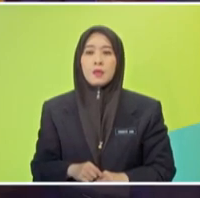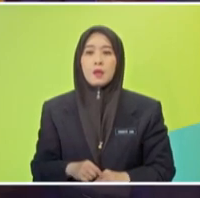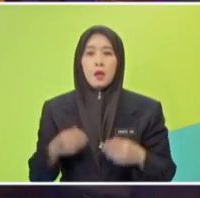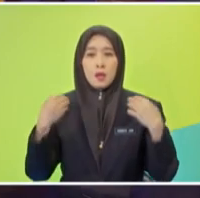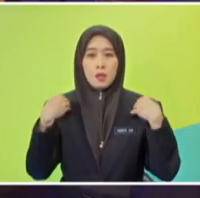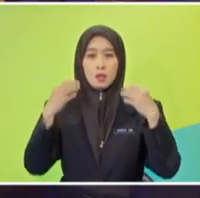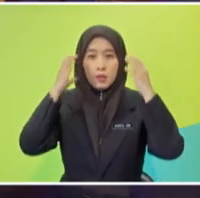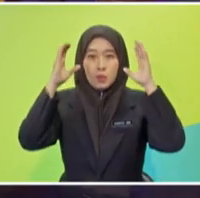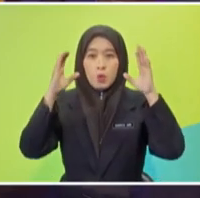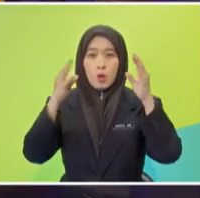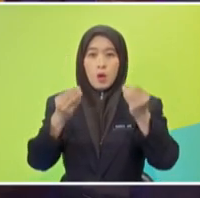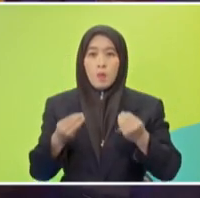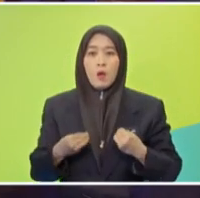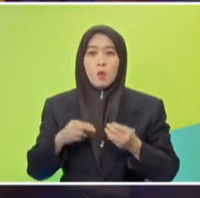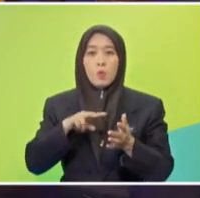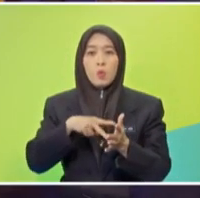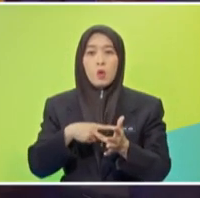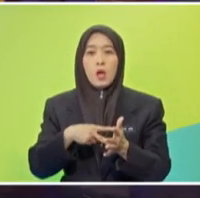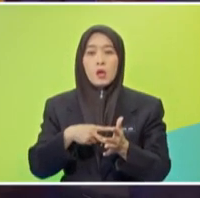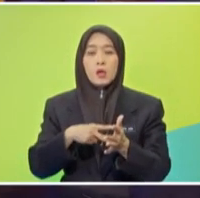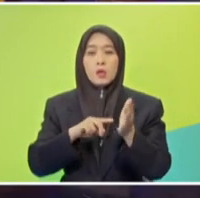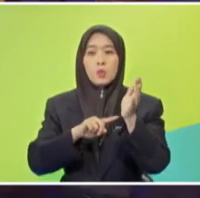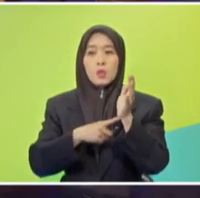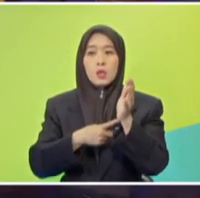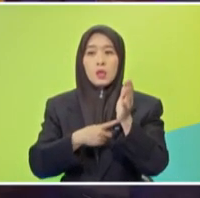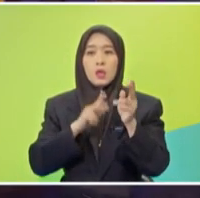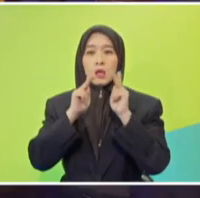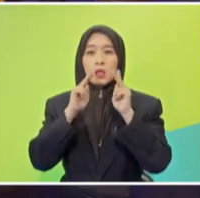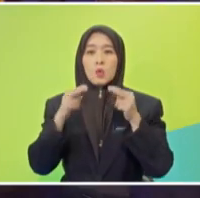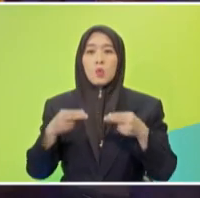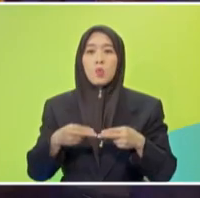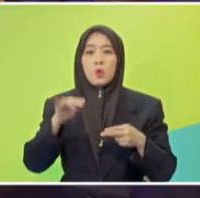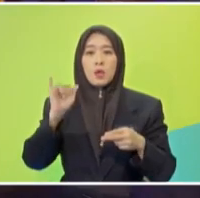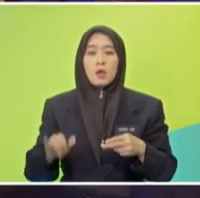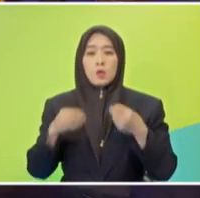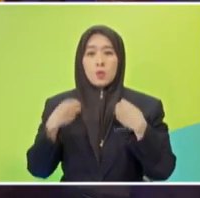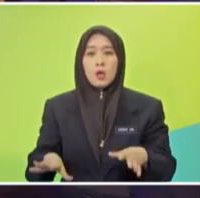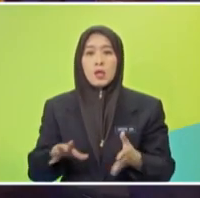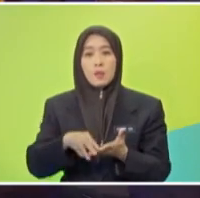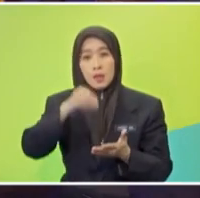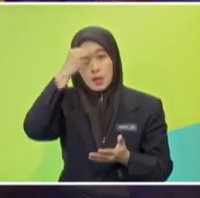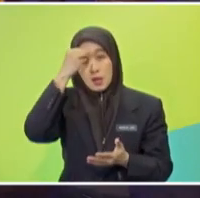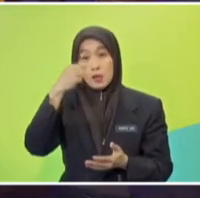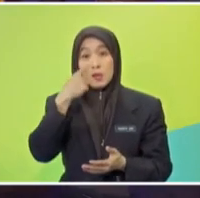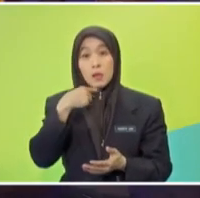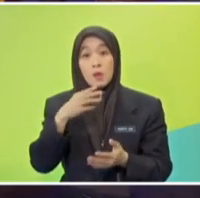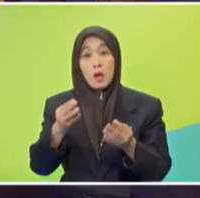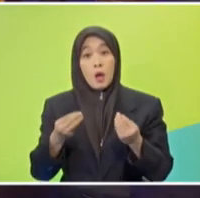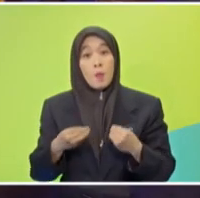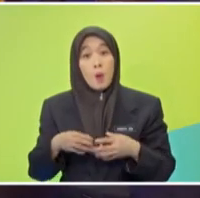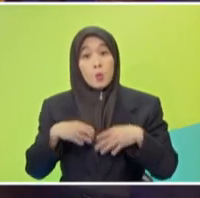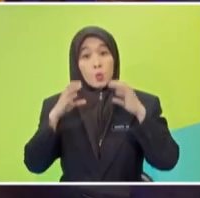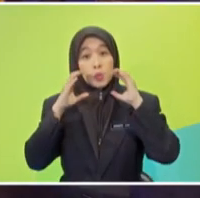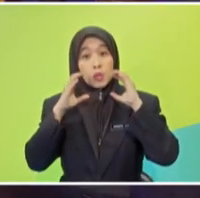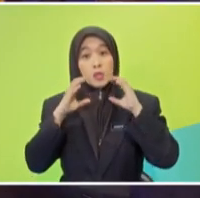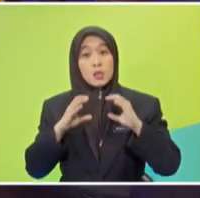untuk ulang smule kata hubung yang telah mereka pelajari boleh juga oke siapa Nak coba kata hubung aku yang kita